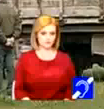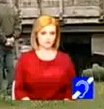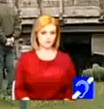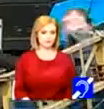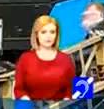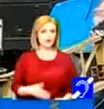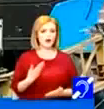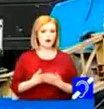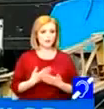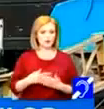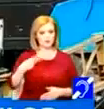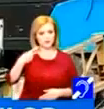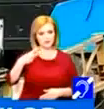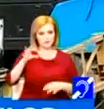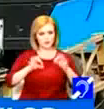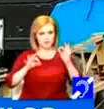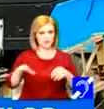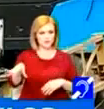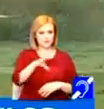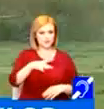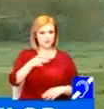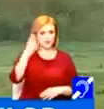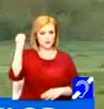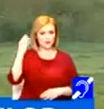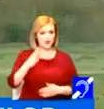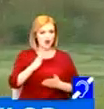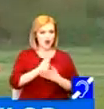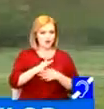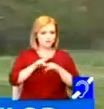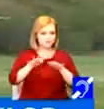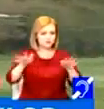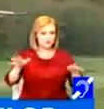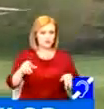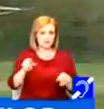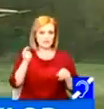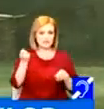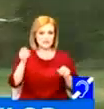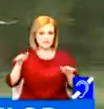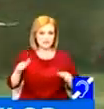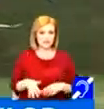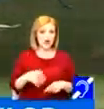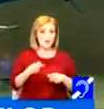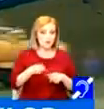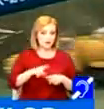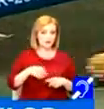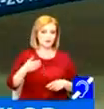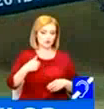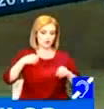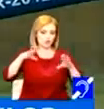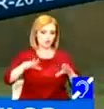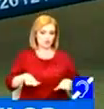Aproape 20% din pădurile Republicii Moldova sunt afectate de dăunători. De aceea, 100.000 de hectare împădurite vor fi stropite